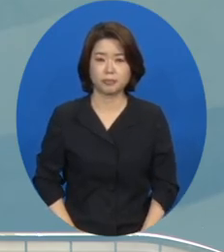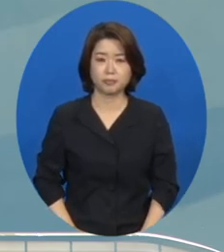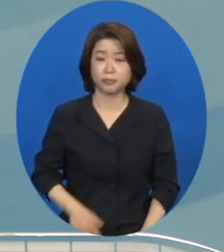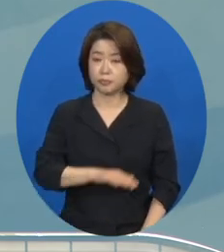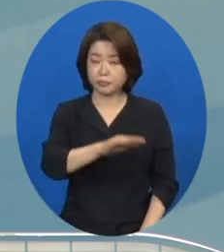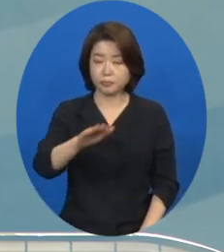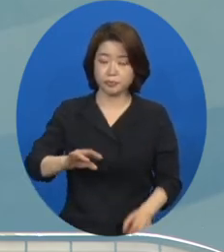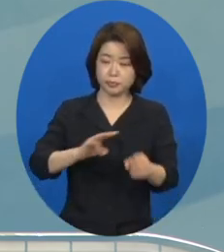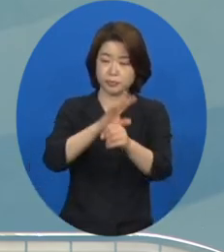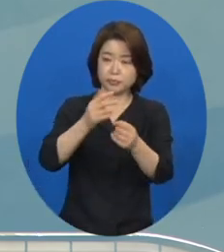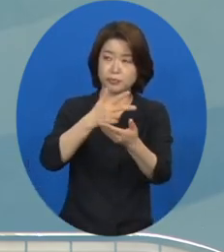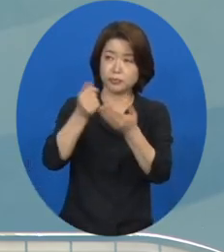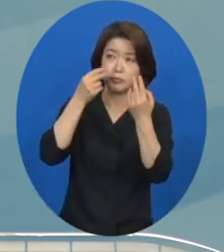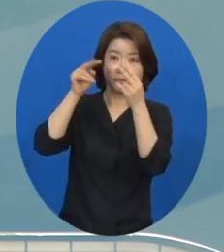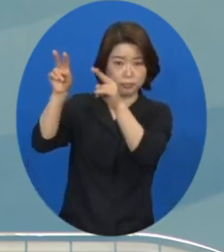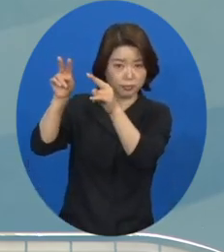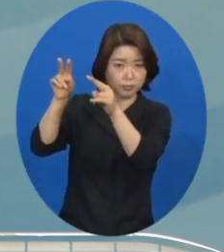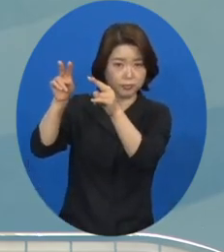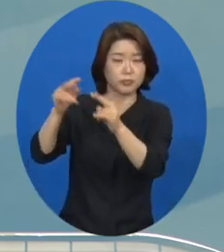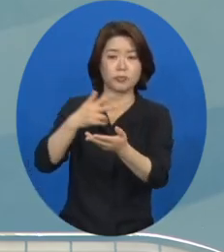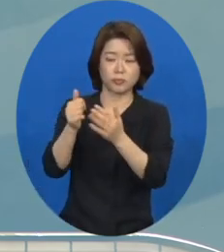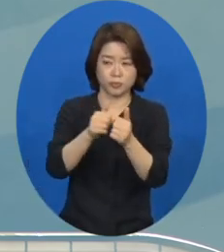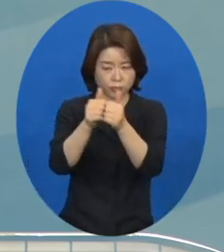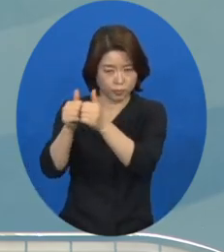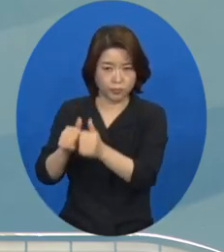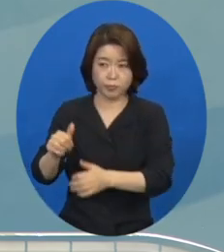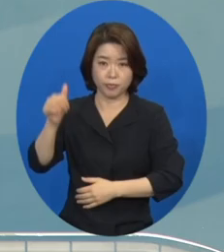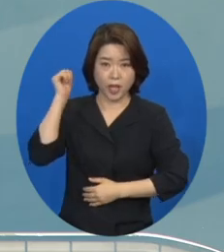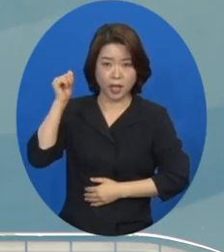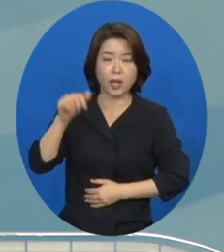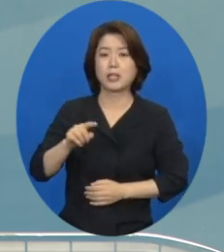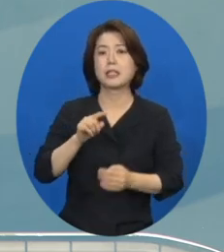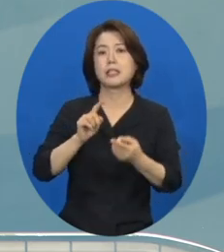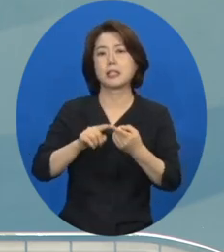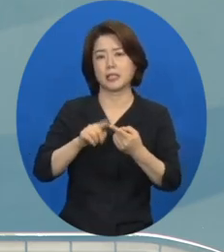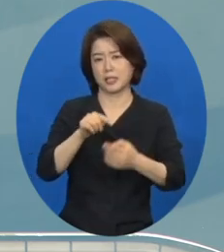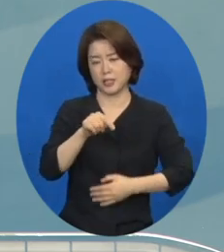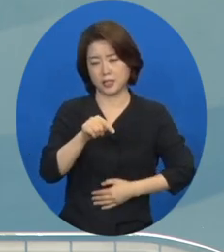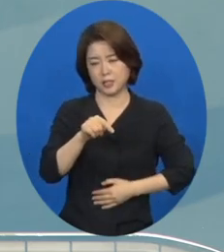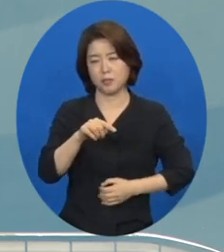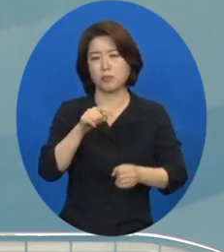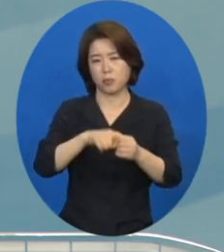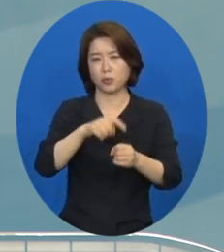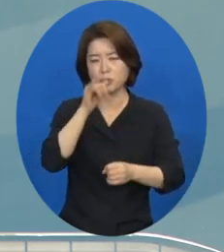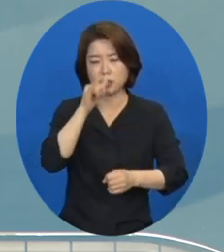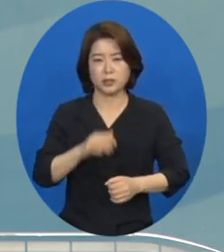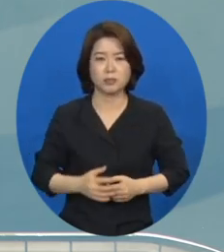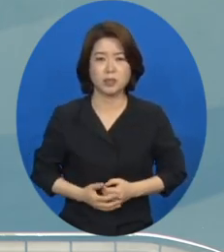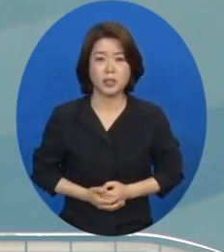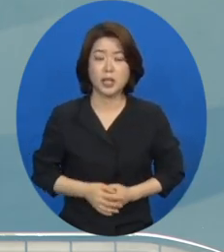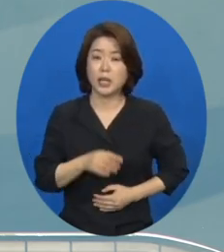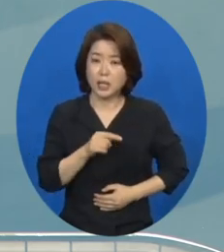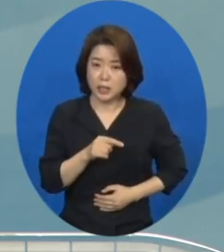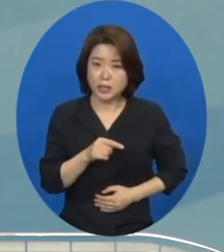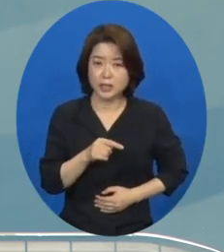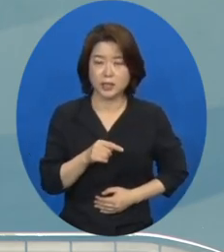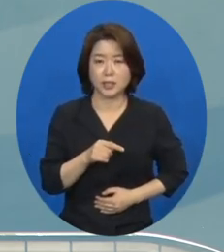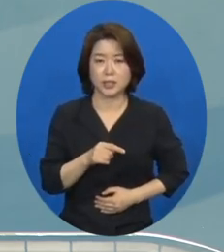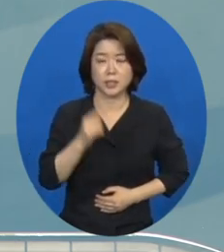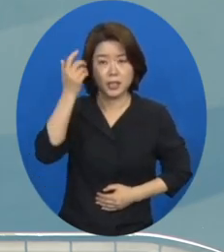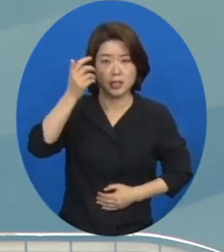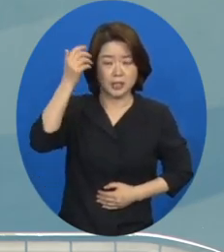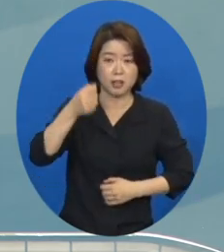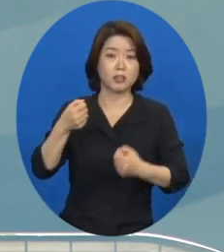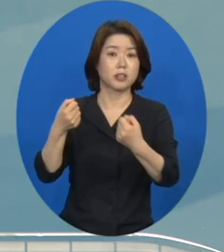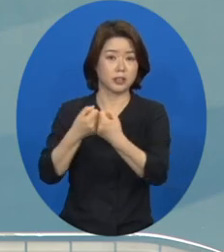우리가 24시간 주님 바라보고 주님과 동행하자고 하는 이유가 바로 거기에 있는 거예요. 이 영적